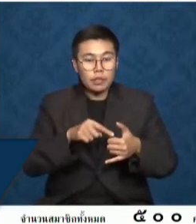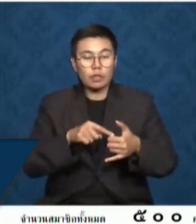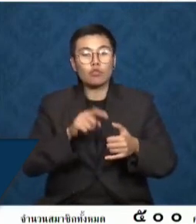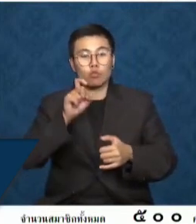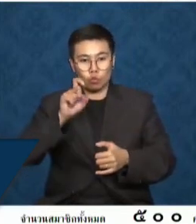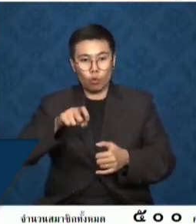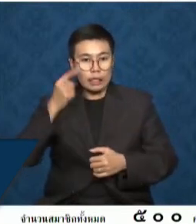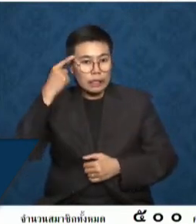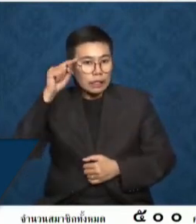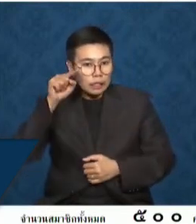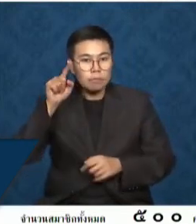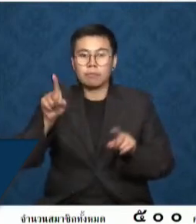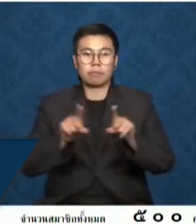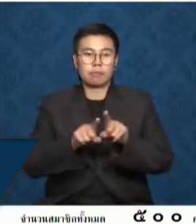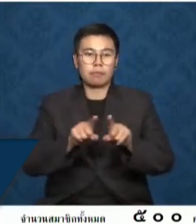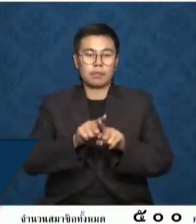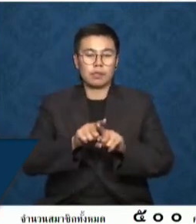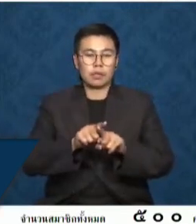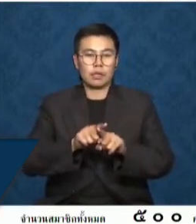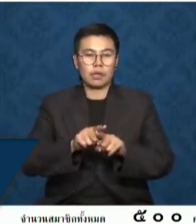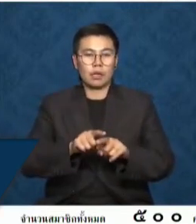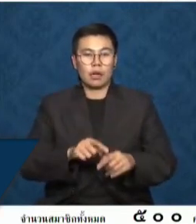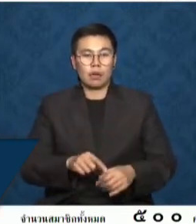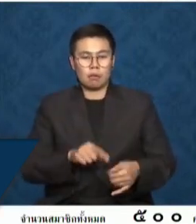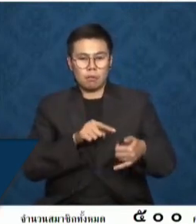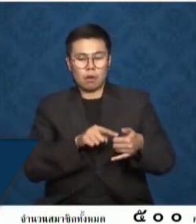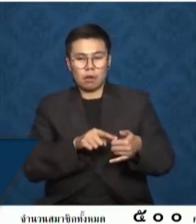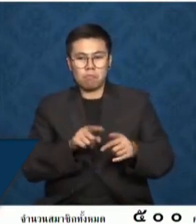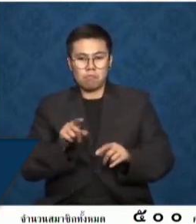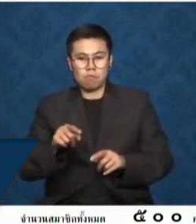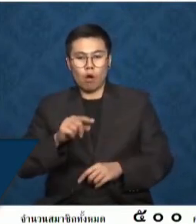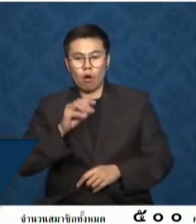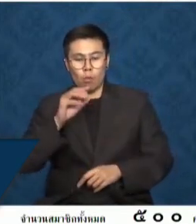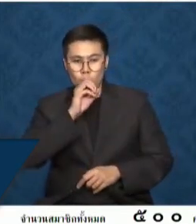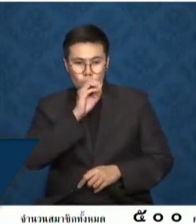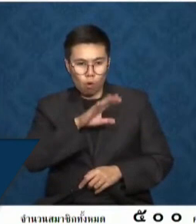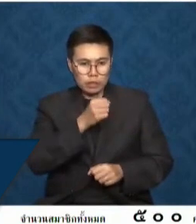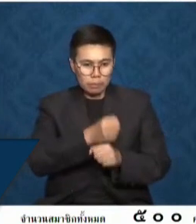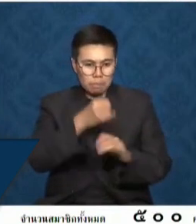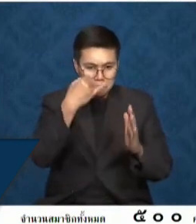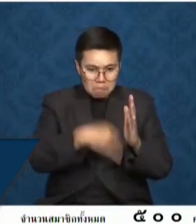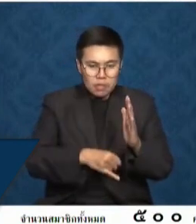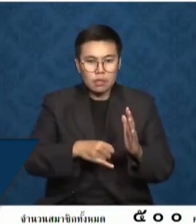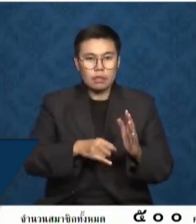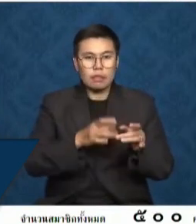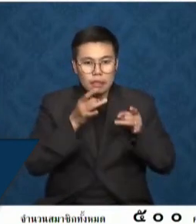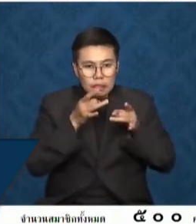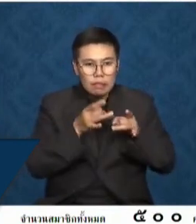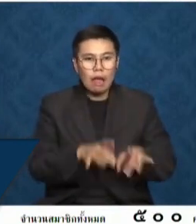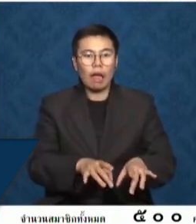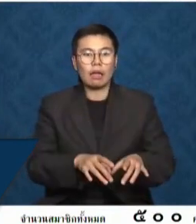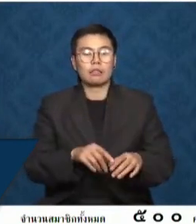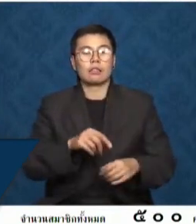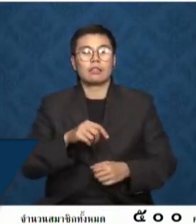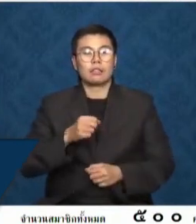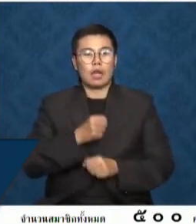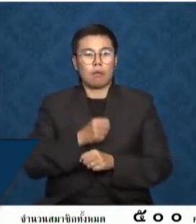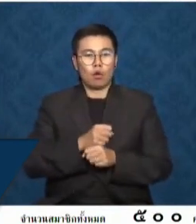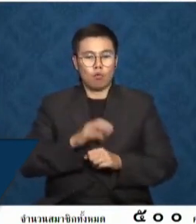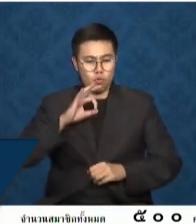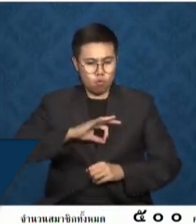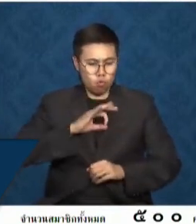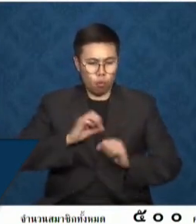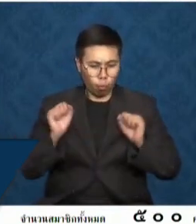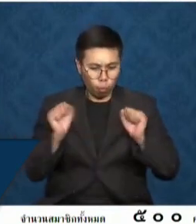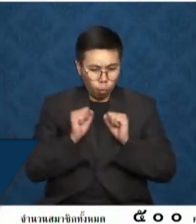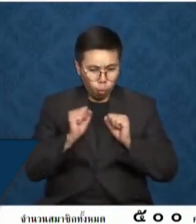เราต้องคำนึงถึงเช่นกันการตั้งข้อหาที่รุนแรงไม่ใช่วิธีการแก้ไขปัญหาแต่เป็นการสร้างความกลัว